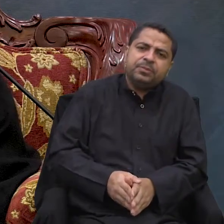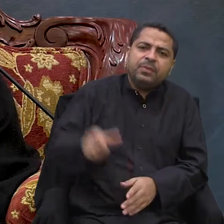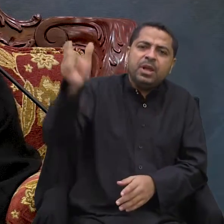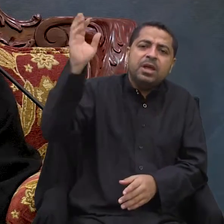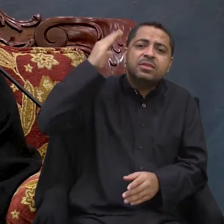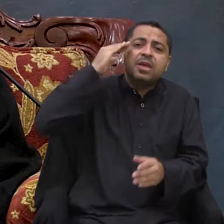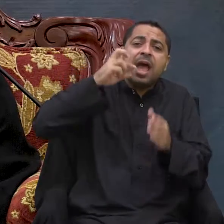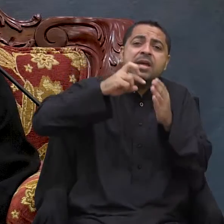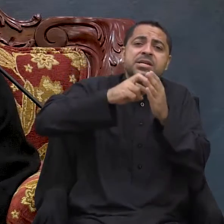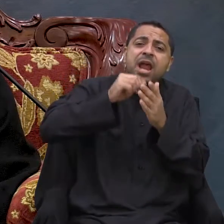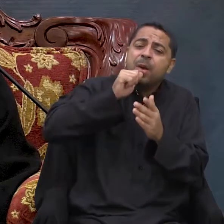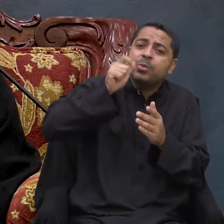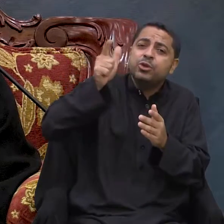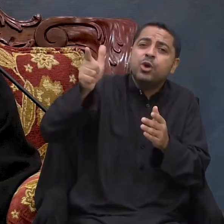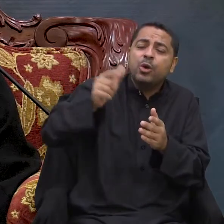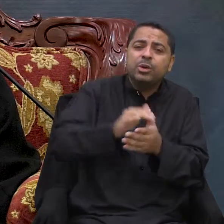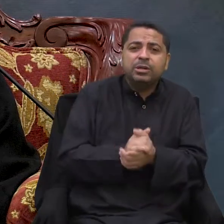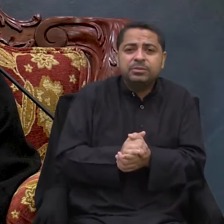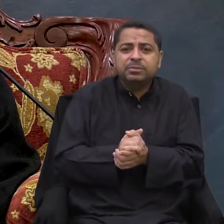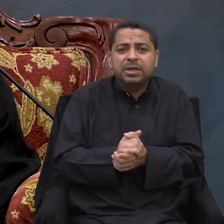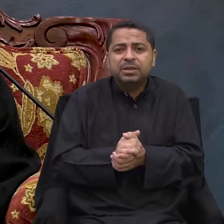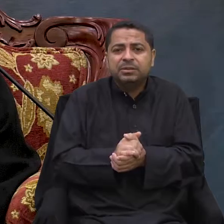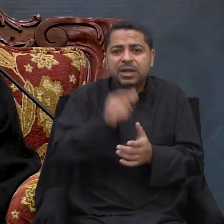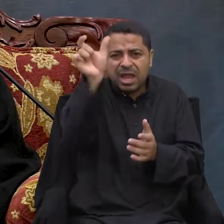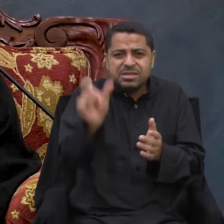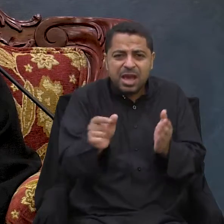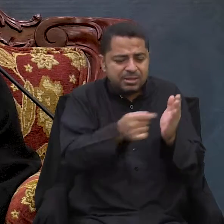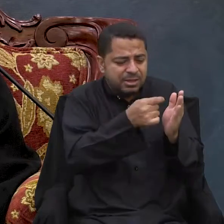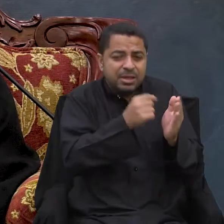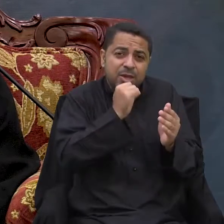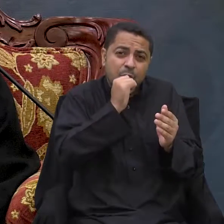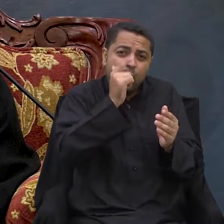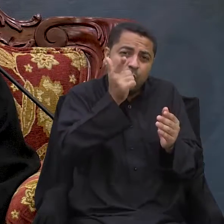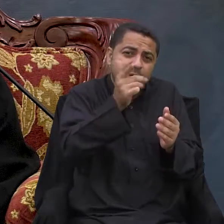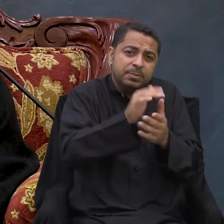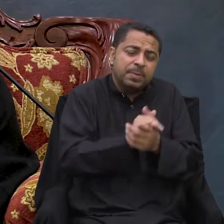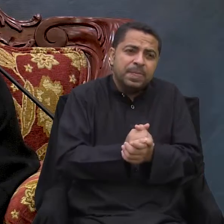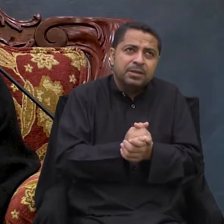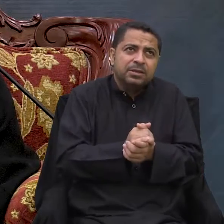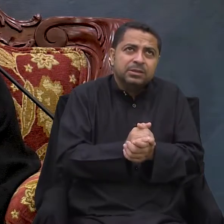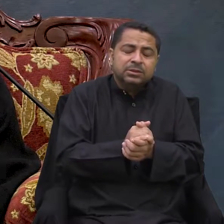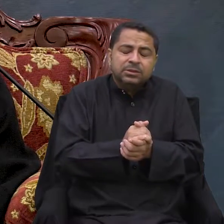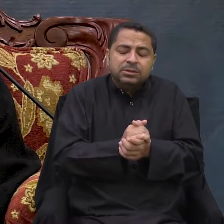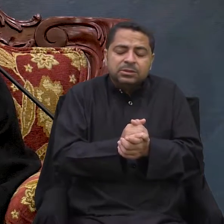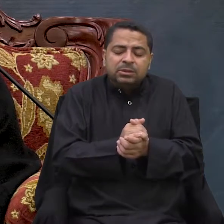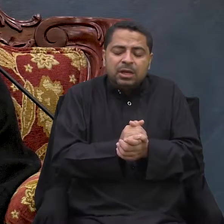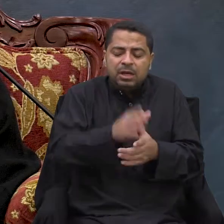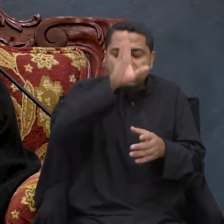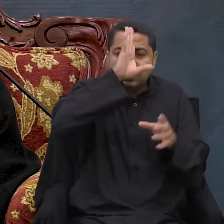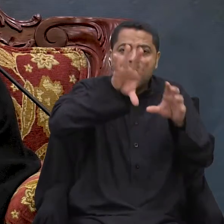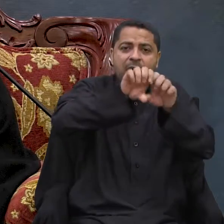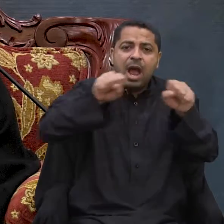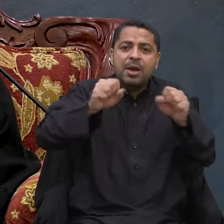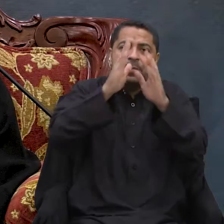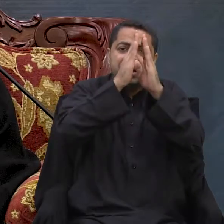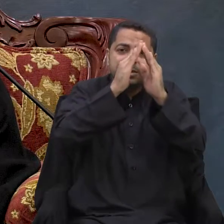وعباسا. يقول بعض أرباب الخبر إن الحسين دخل إلى